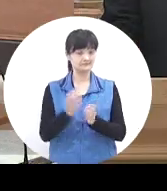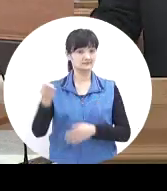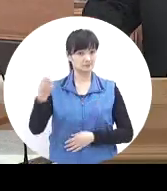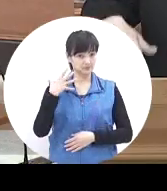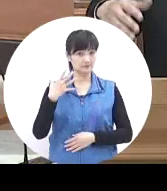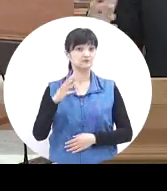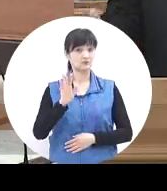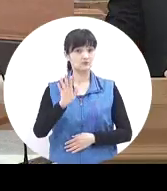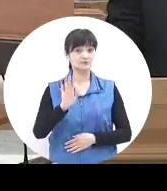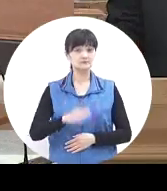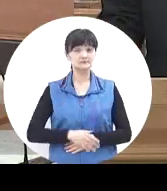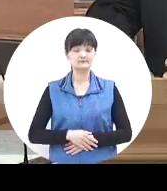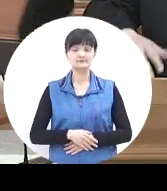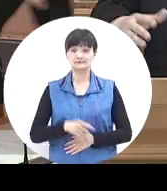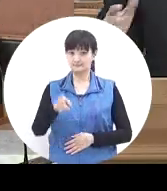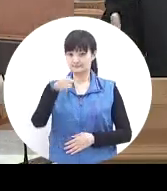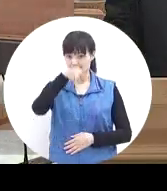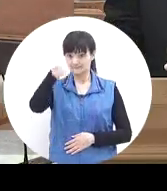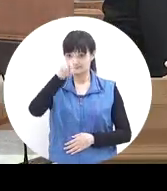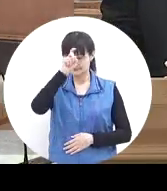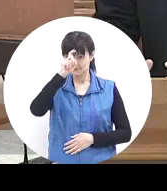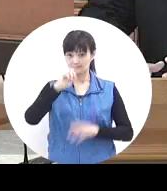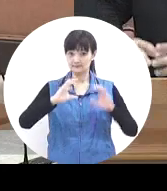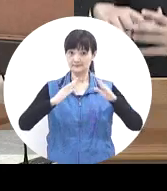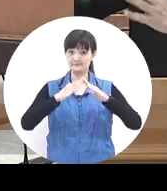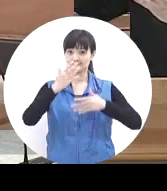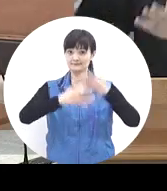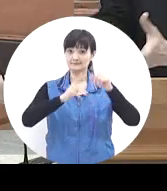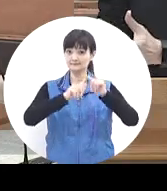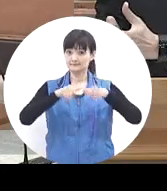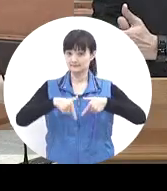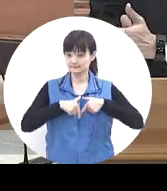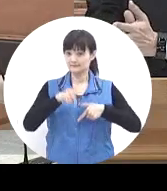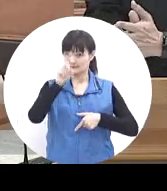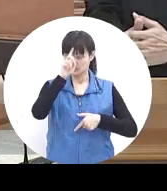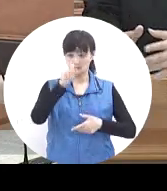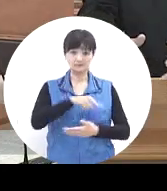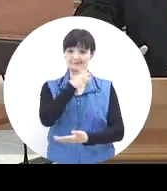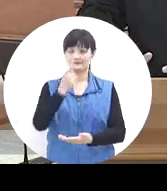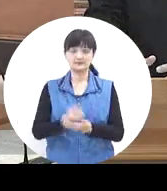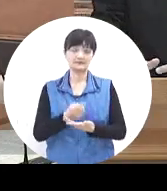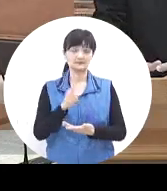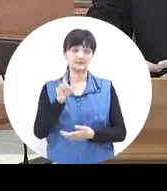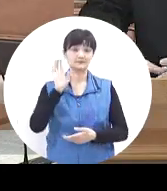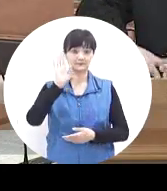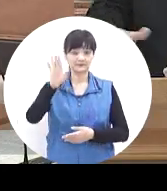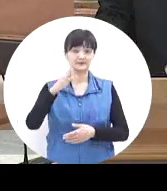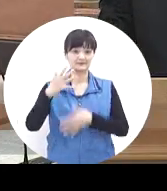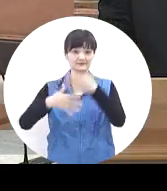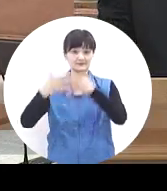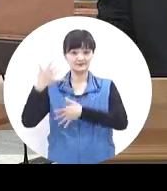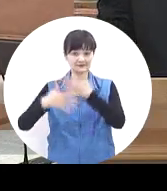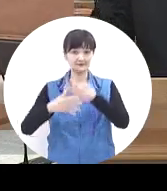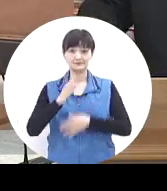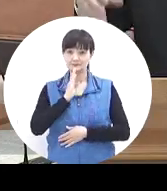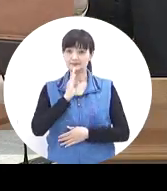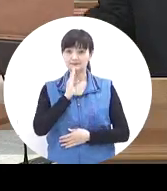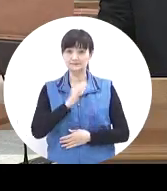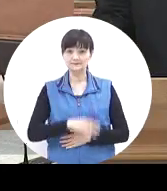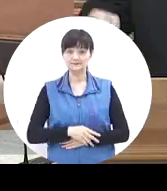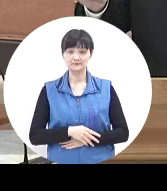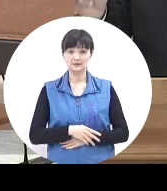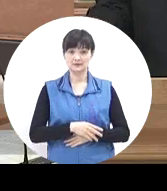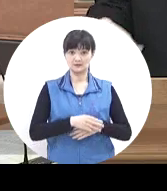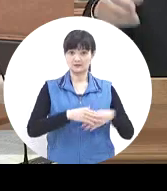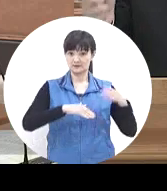希望说，那国家电影中心就国家电影中心，就单纯整个都国家电影中心来做营运就好。协拍